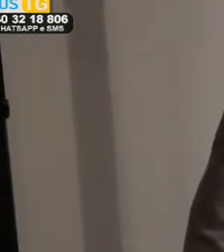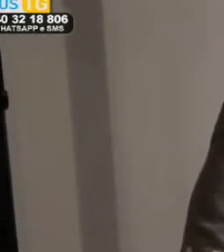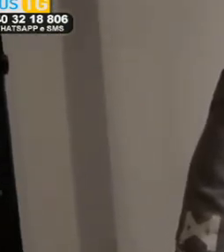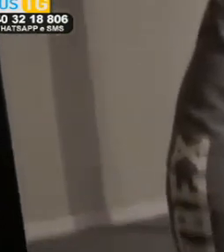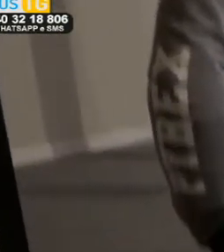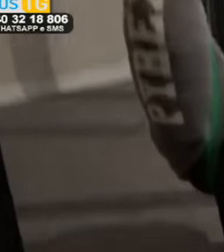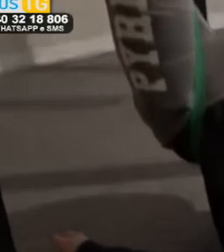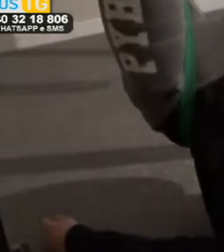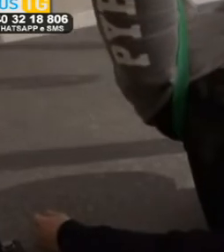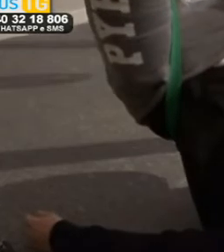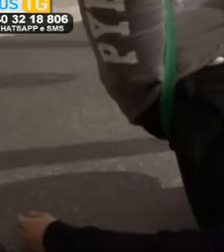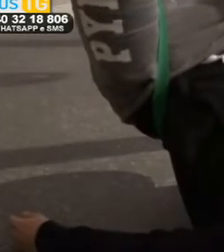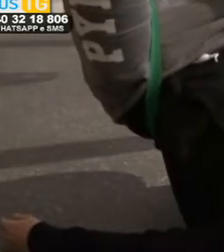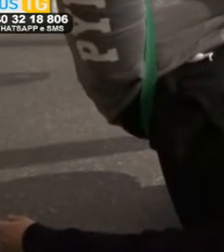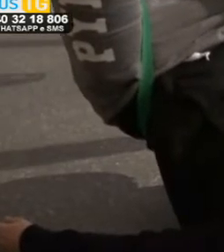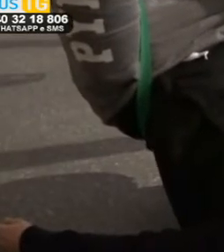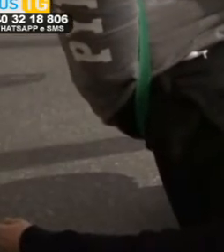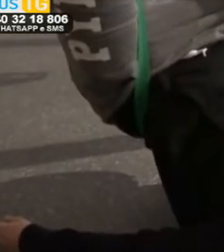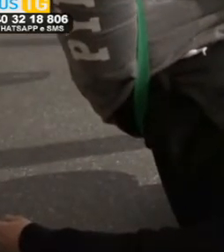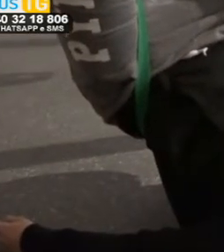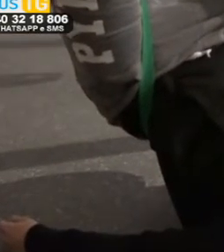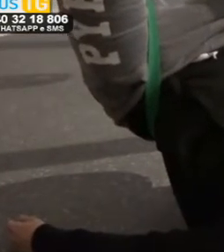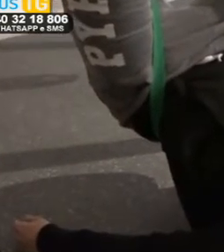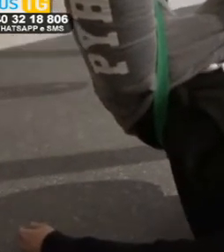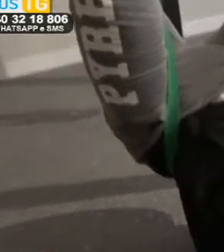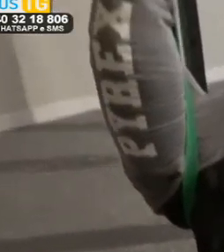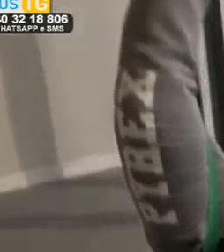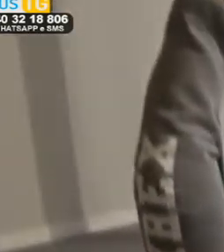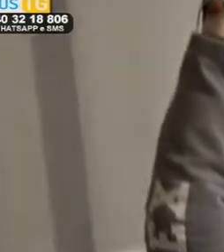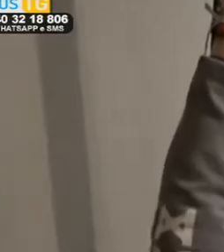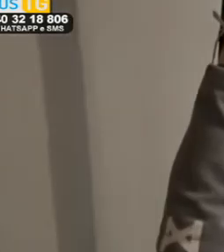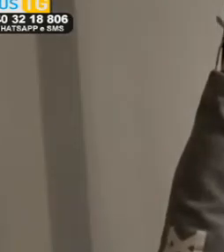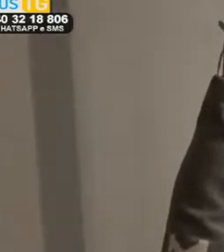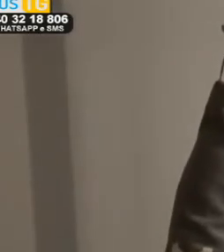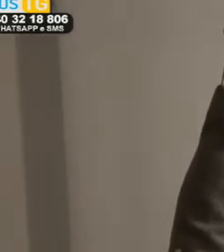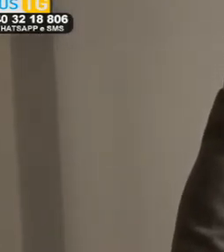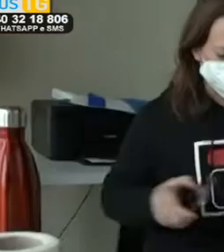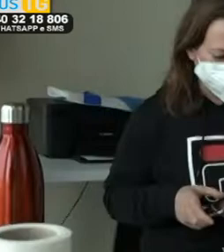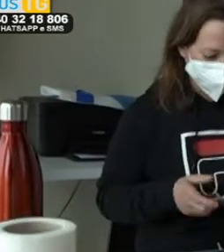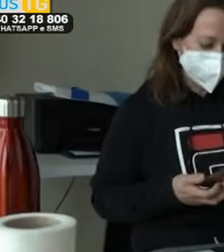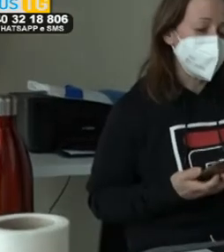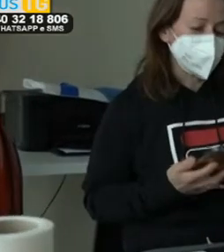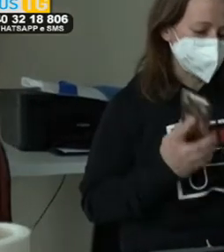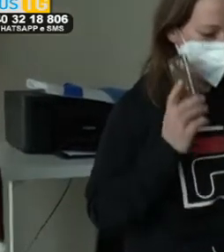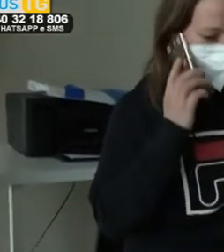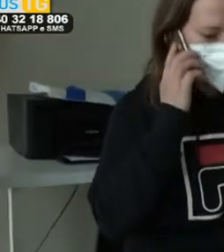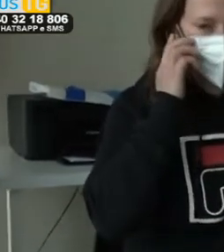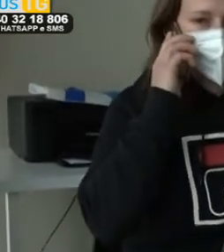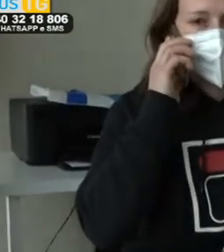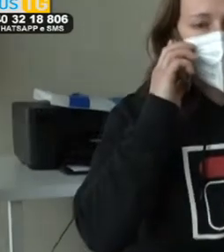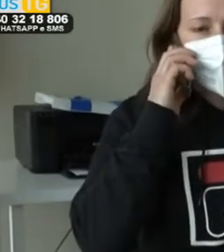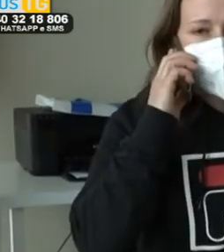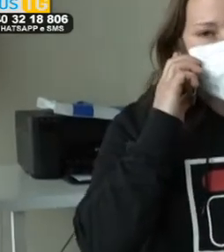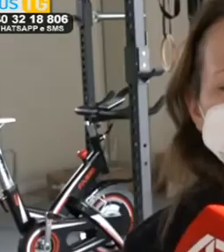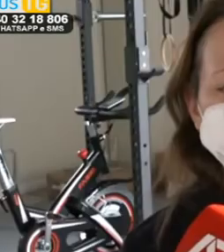Per lei solo un principio è importante. Ci si può ribellare seguendo le regole, insomma, non serve